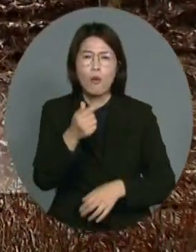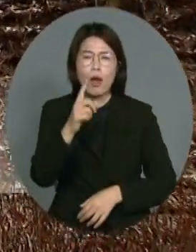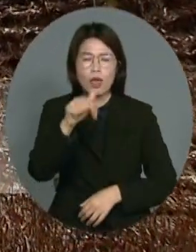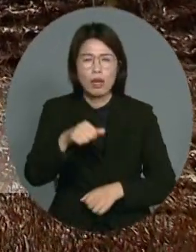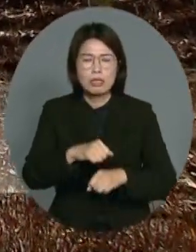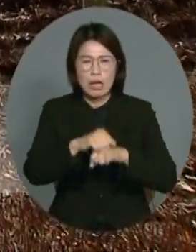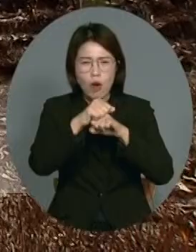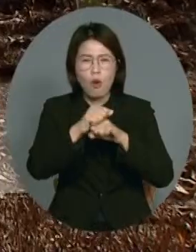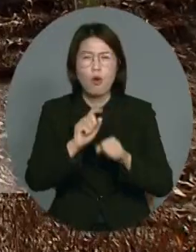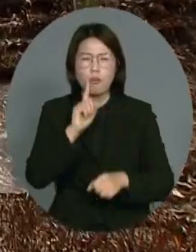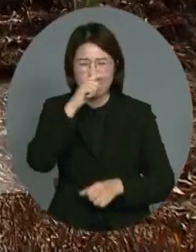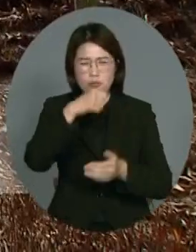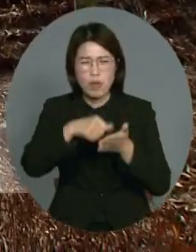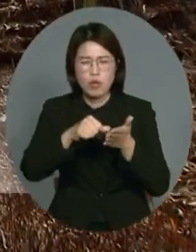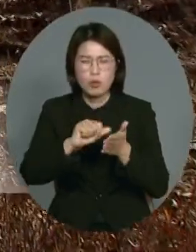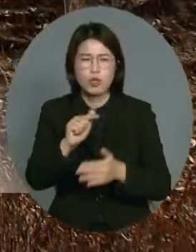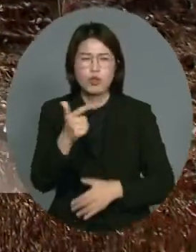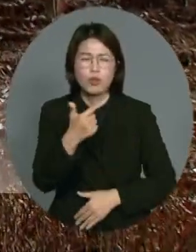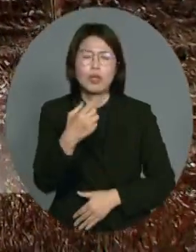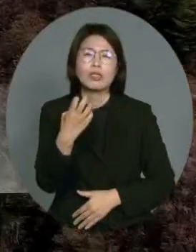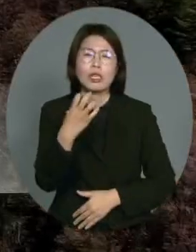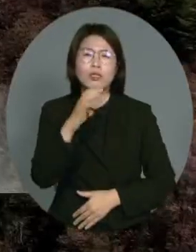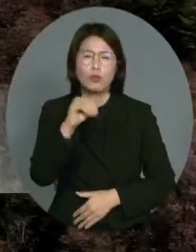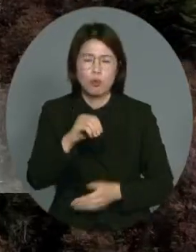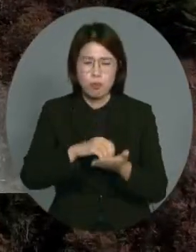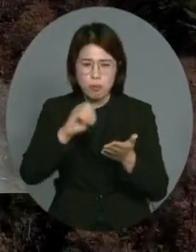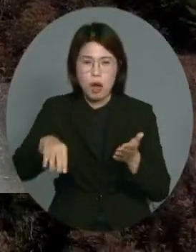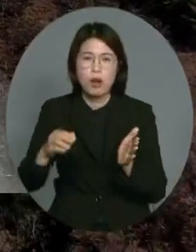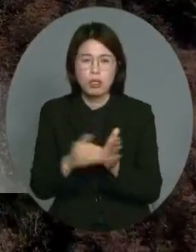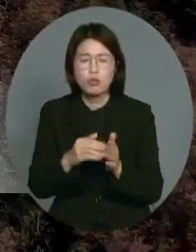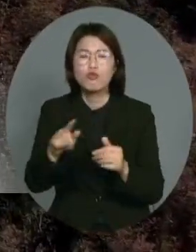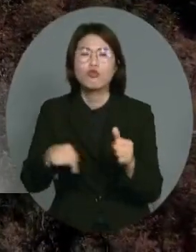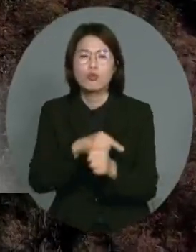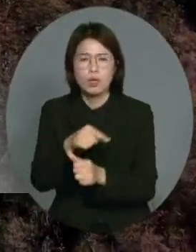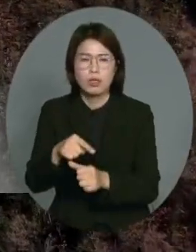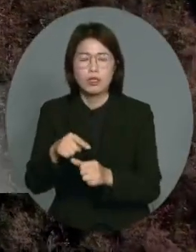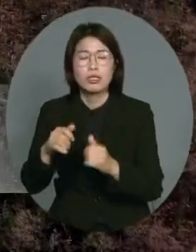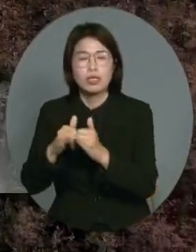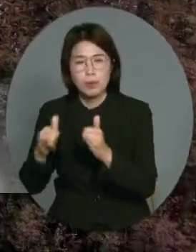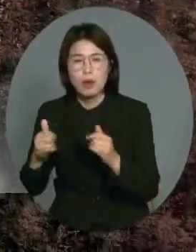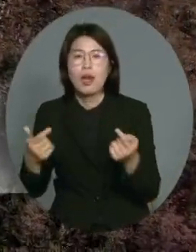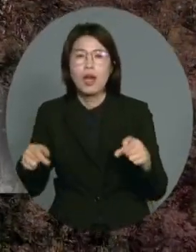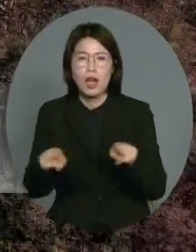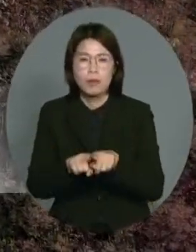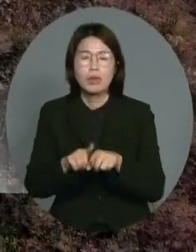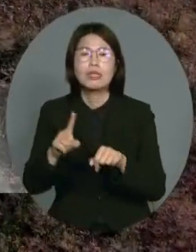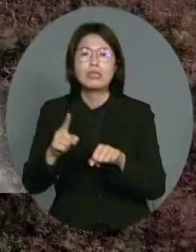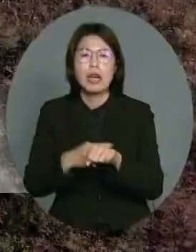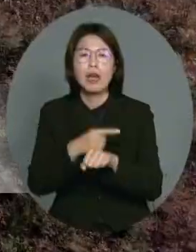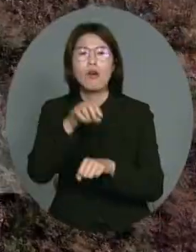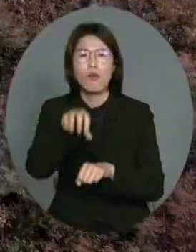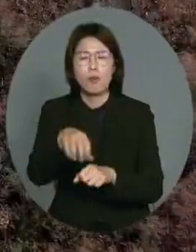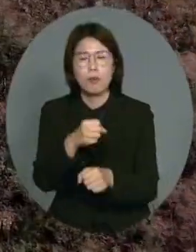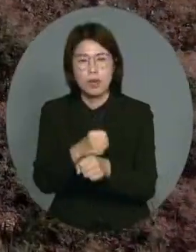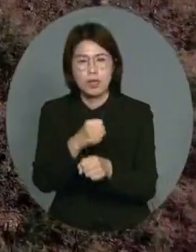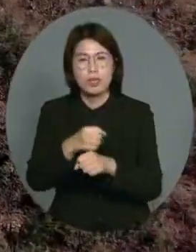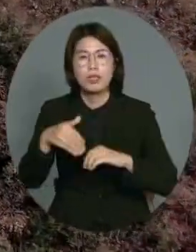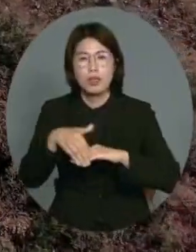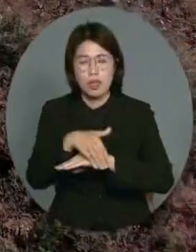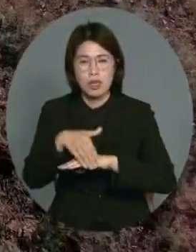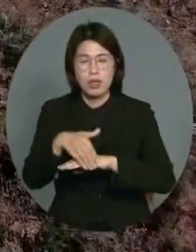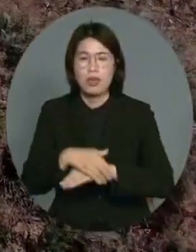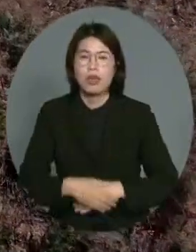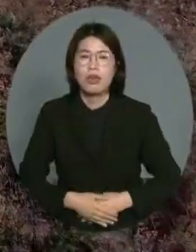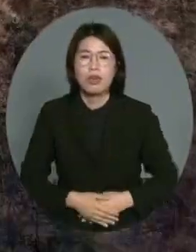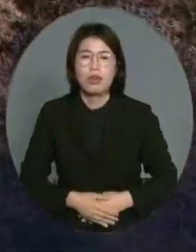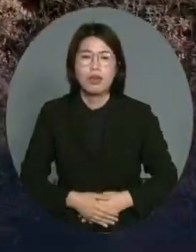창고 등 폐기물 640톤을 모두 철거했고이 일대를 주민과 함께 생태공간으로 조성할 계획입니다